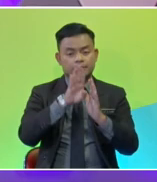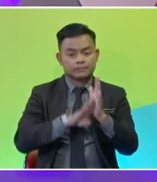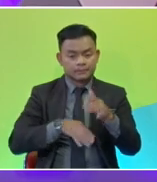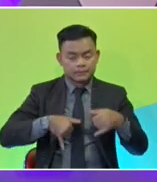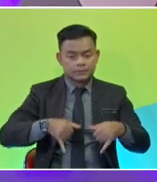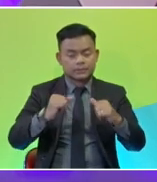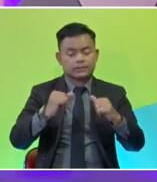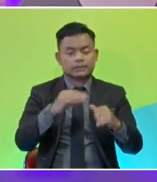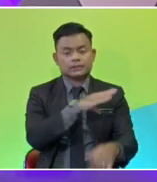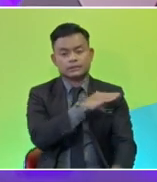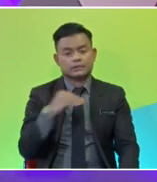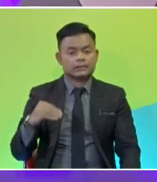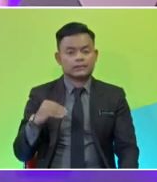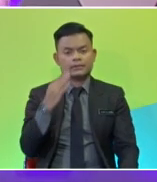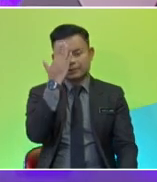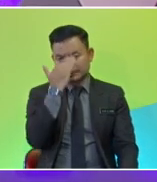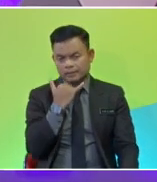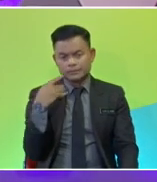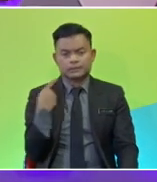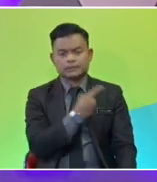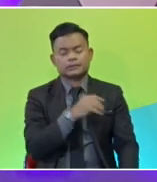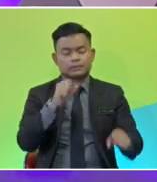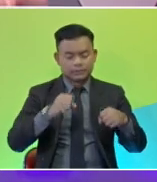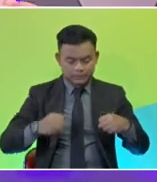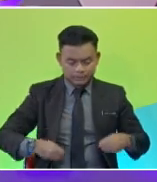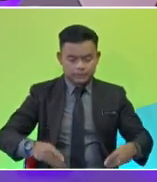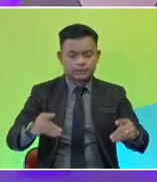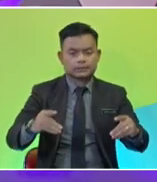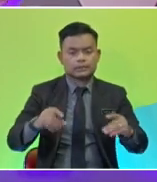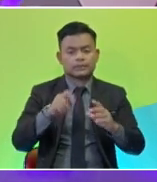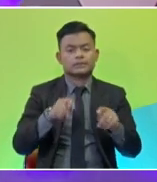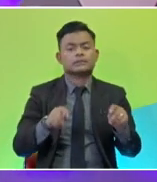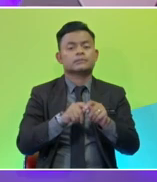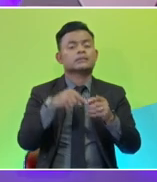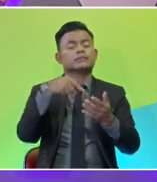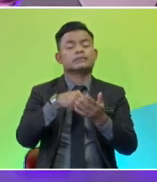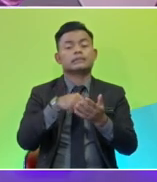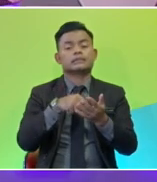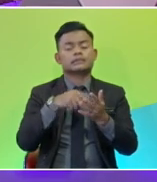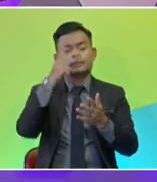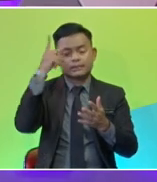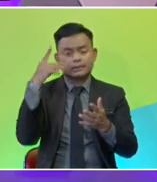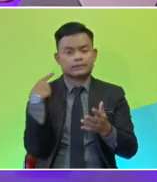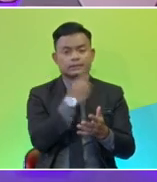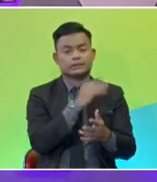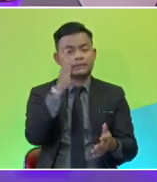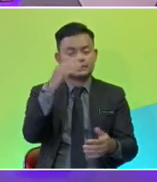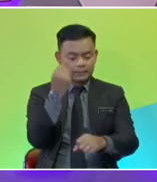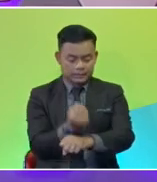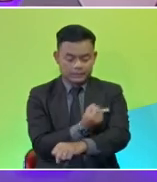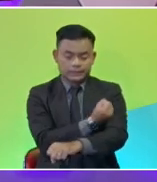dan mengapa kita boleh menggerakkan bergerak seperti ini kita mempunyai sendi Oke